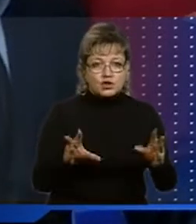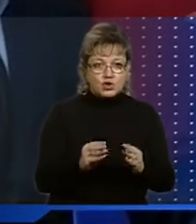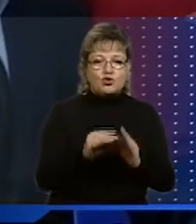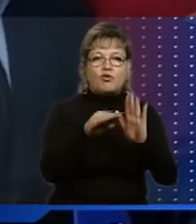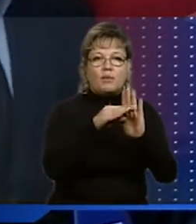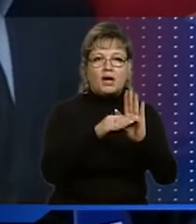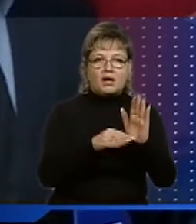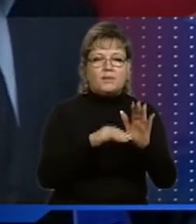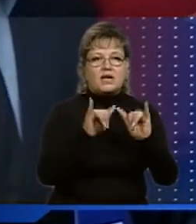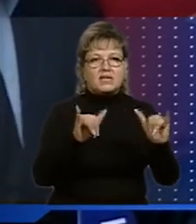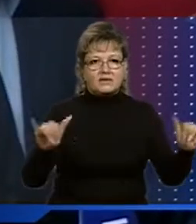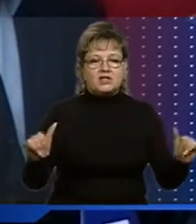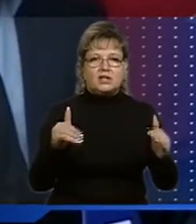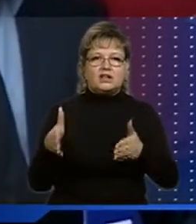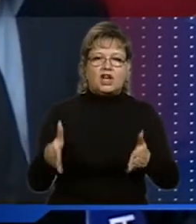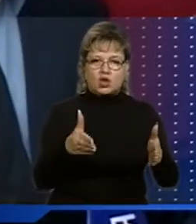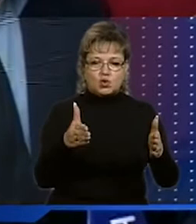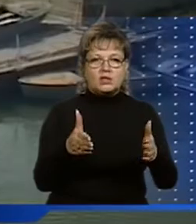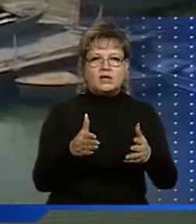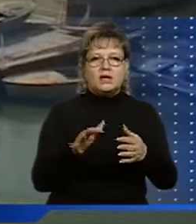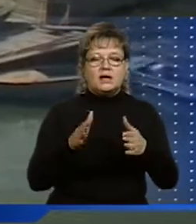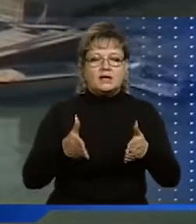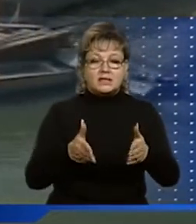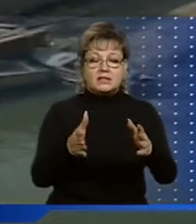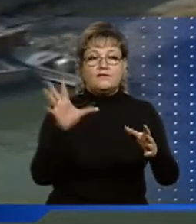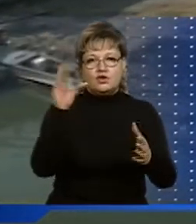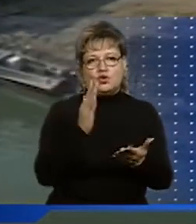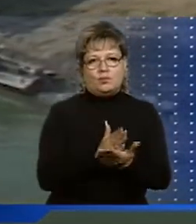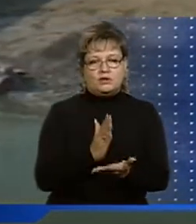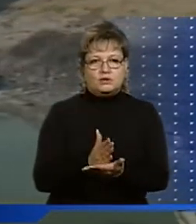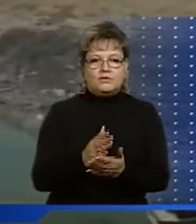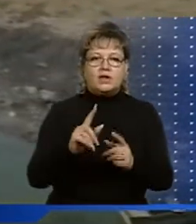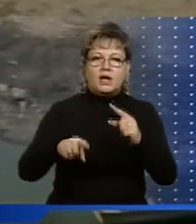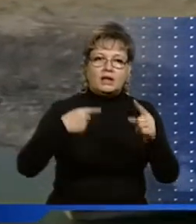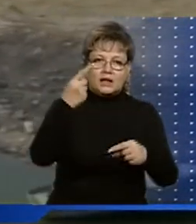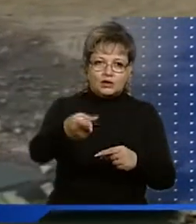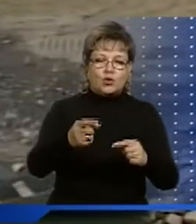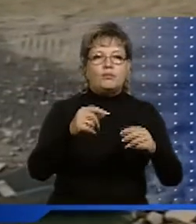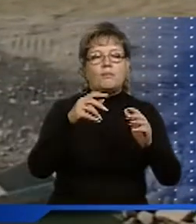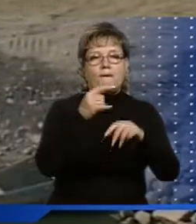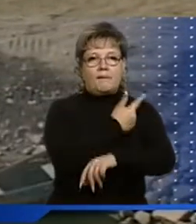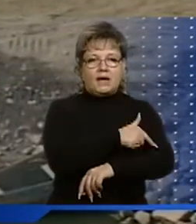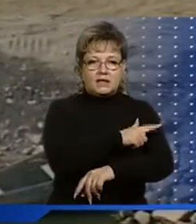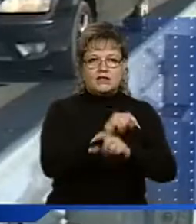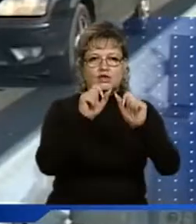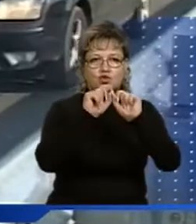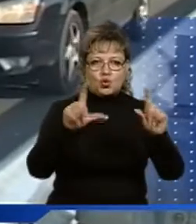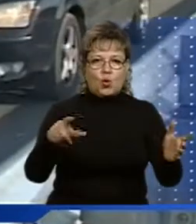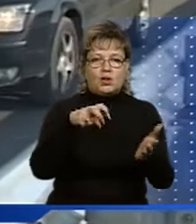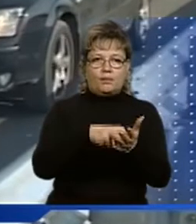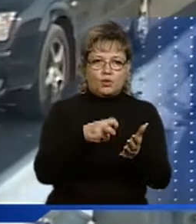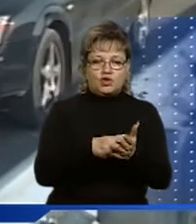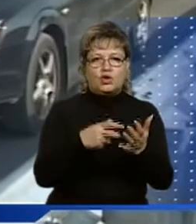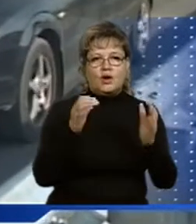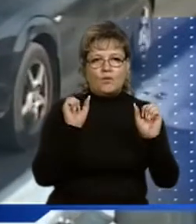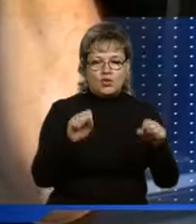в программе развития дорожной сети у нас присутствует. На том берегу школа, больница и почта. Теперь к ним можно не только доплыть,